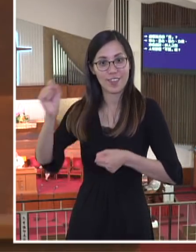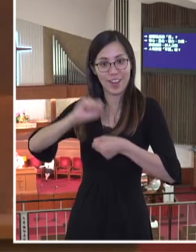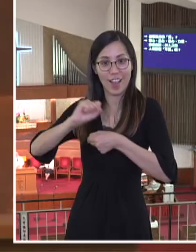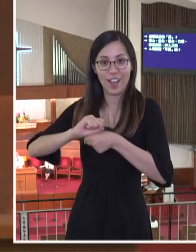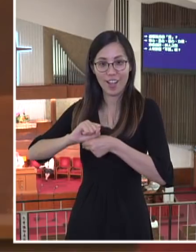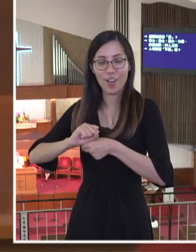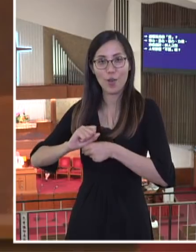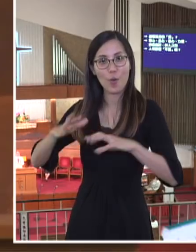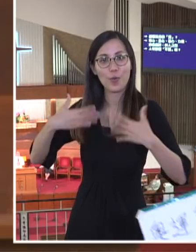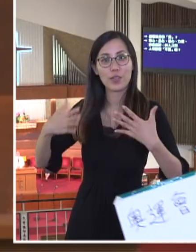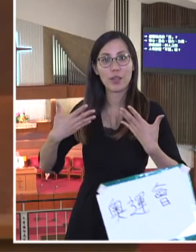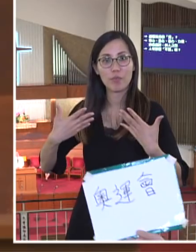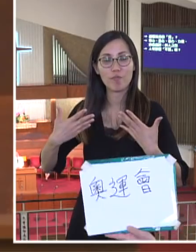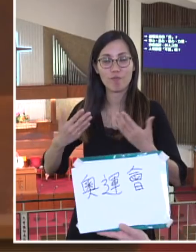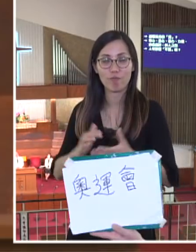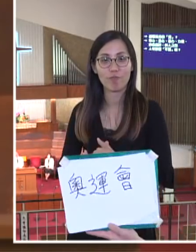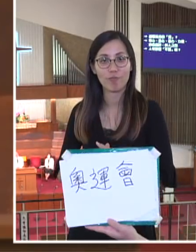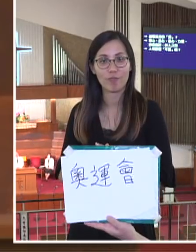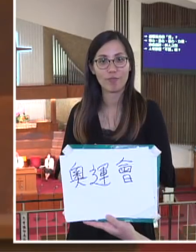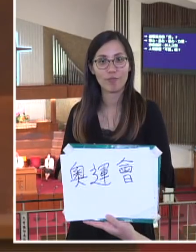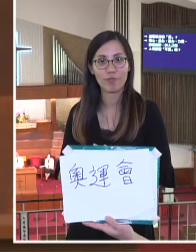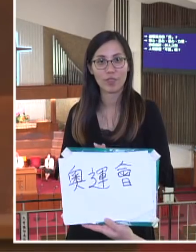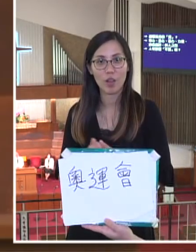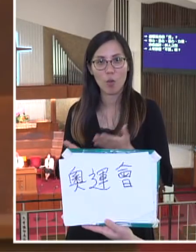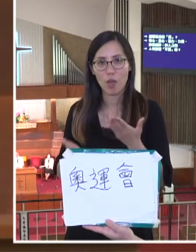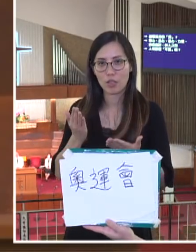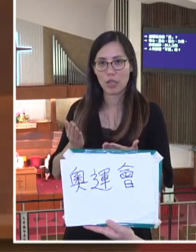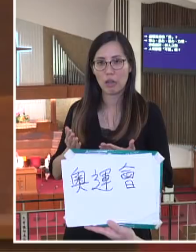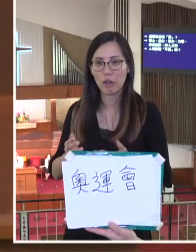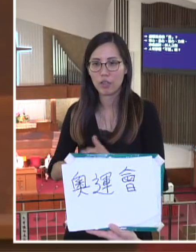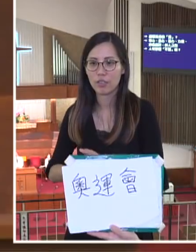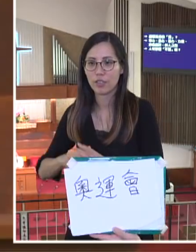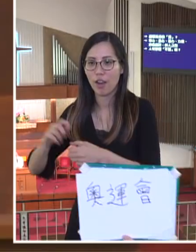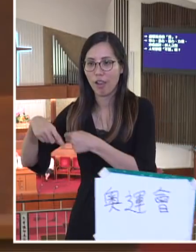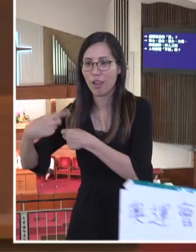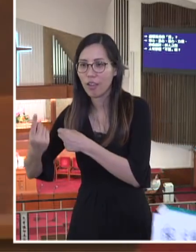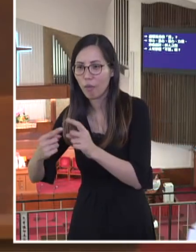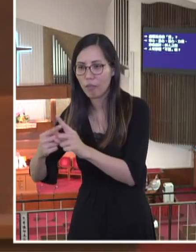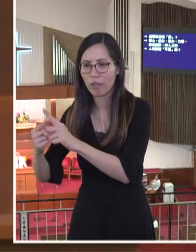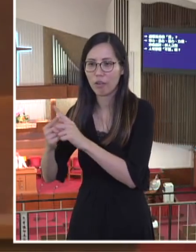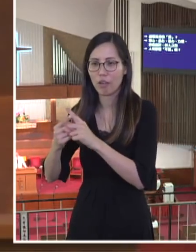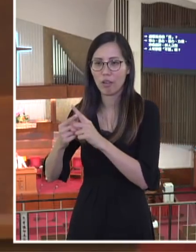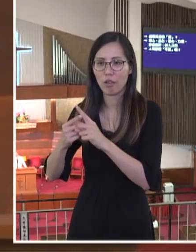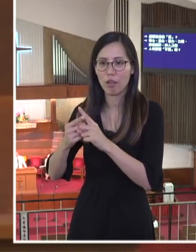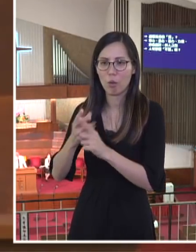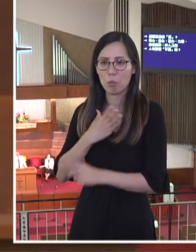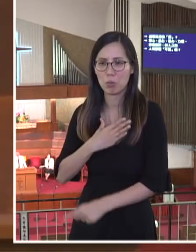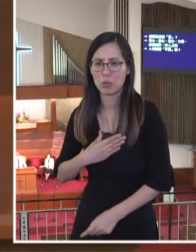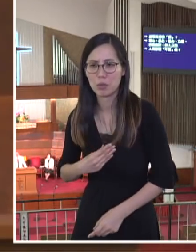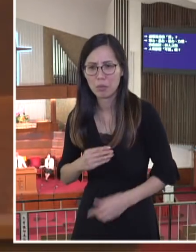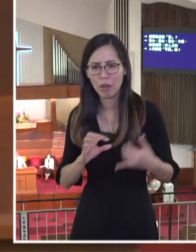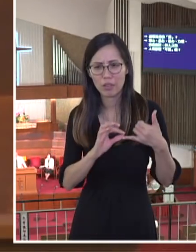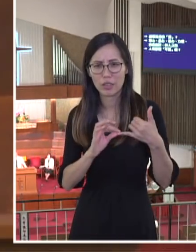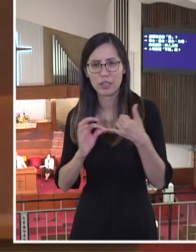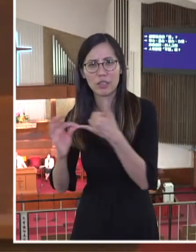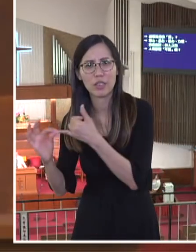是我相信大家如果即是有时都即是实际留意一下，即是你去想多一点呢，你就知道其实延期一年呢